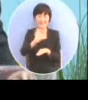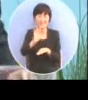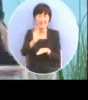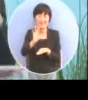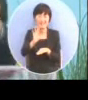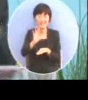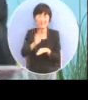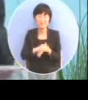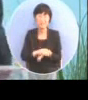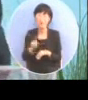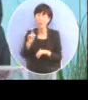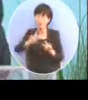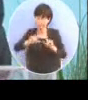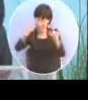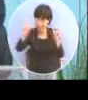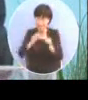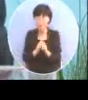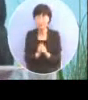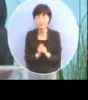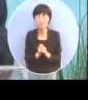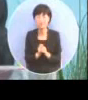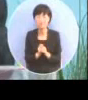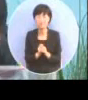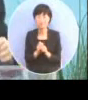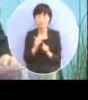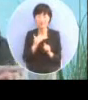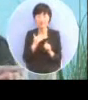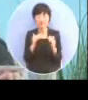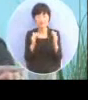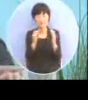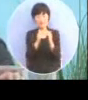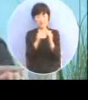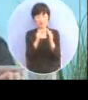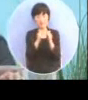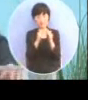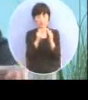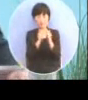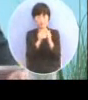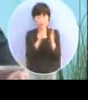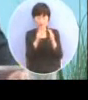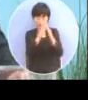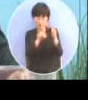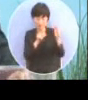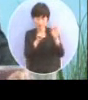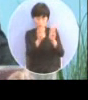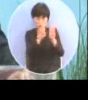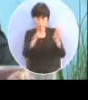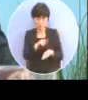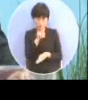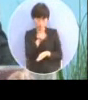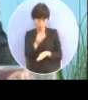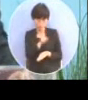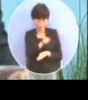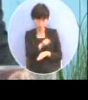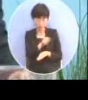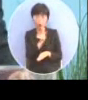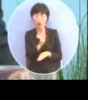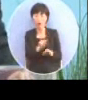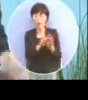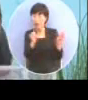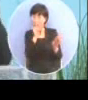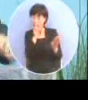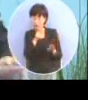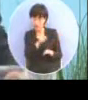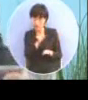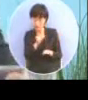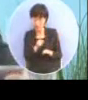phải. 한 번은 또 말이죠. 우리 집에 아파도 다 가서 이런다. 안 열려요. À, một lần kia tôi về nhà của mình cắm chìa khóa vào cửa mà không mở